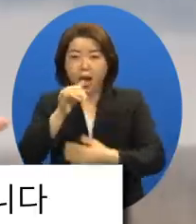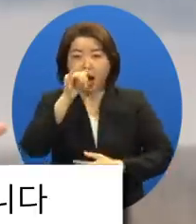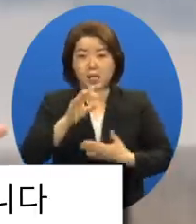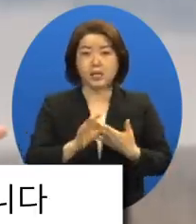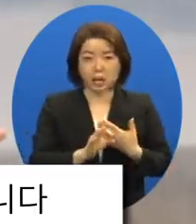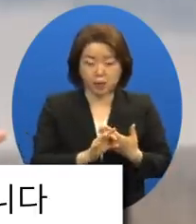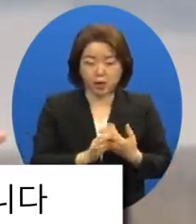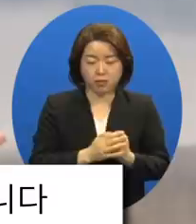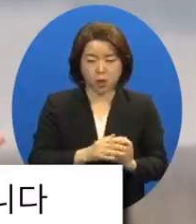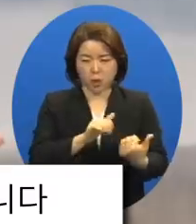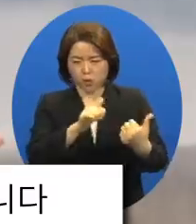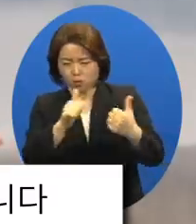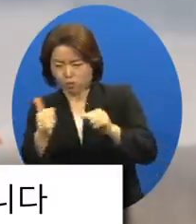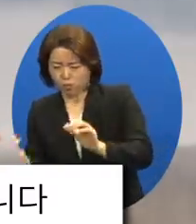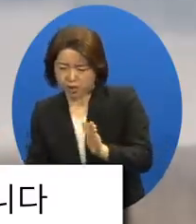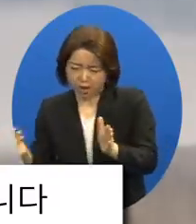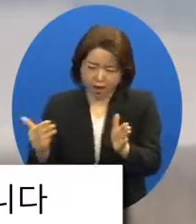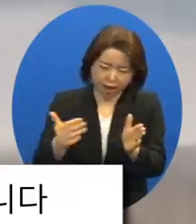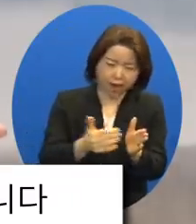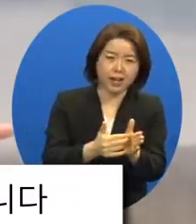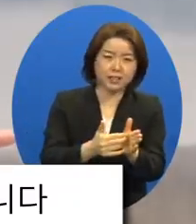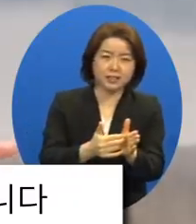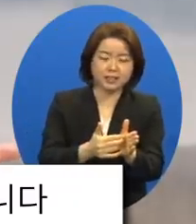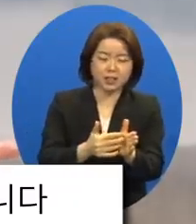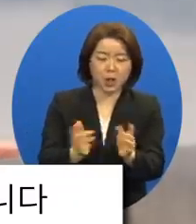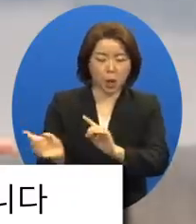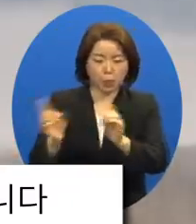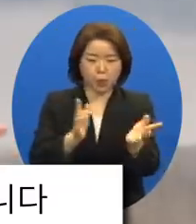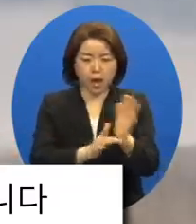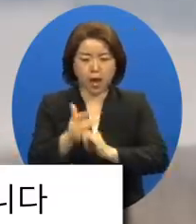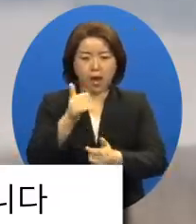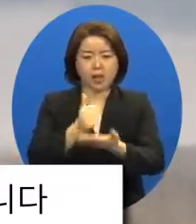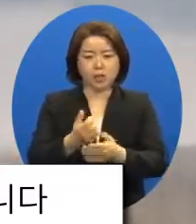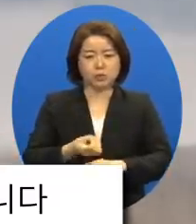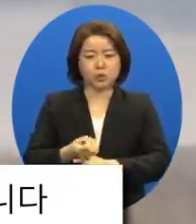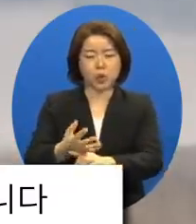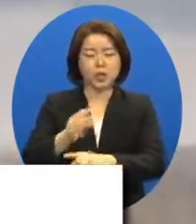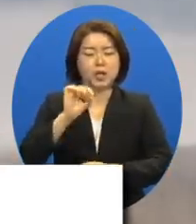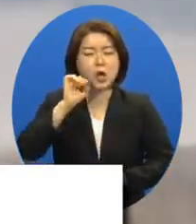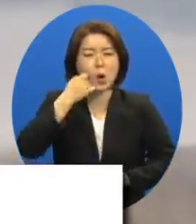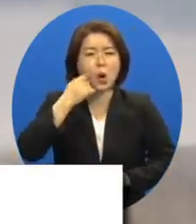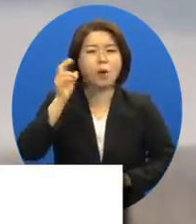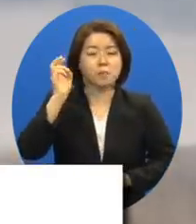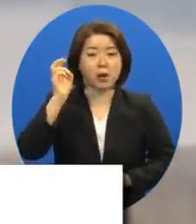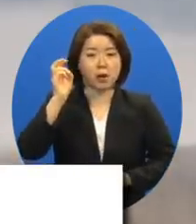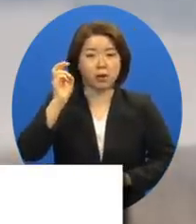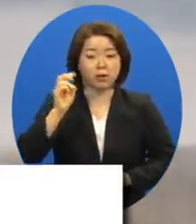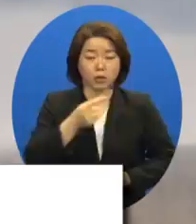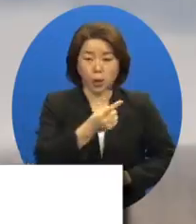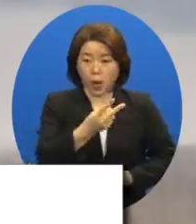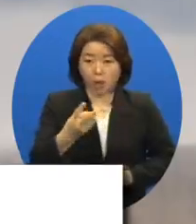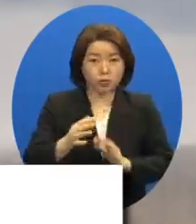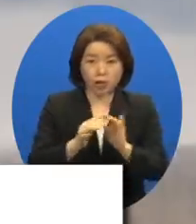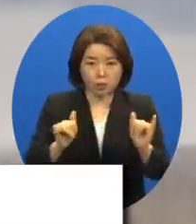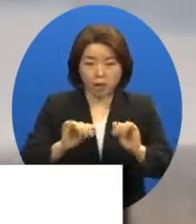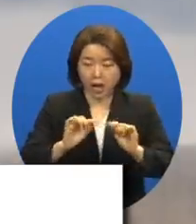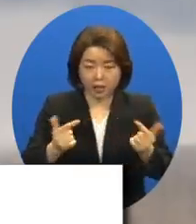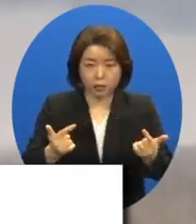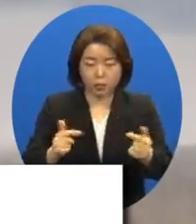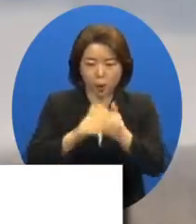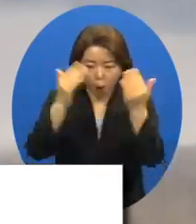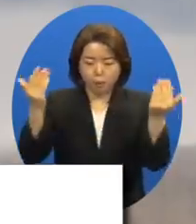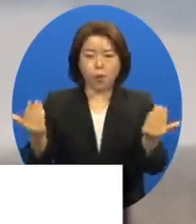죽으면서 까지 부활하신 예수님을 잘 알 수는 없었을 겁니다 그것도 한두 사람이 아니고 모든